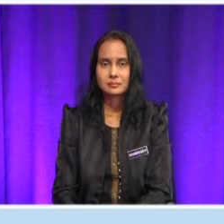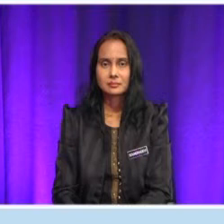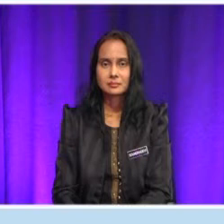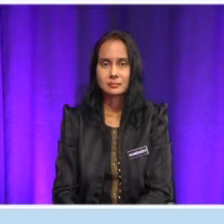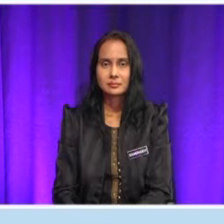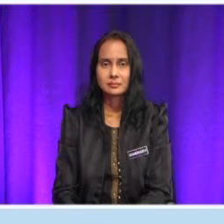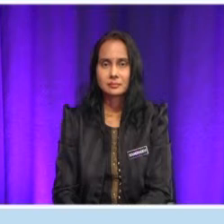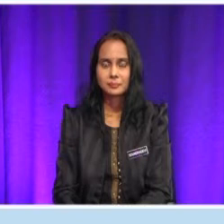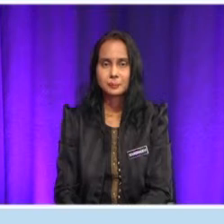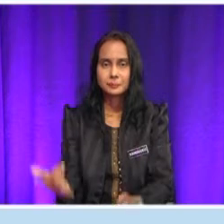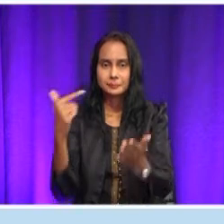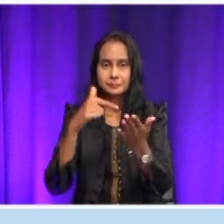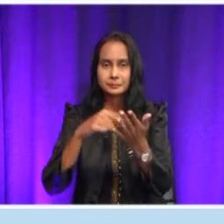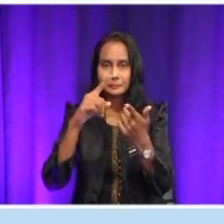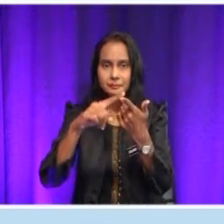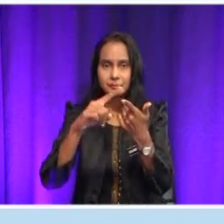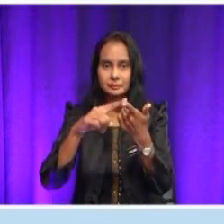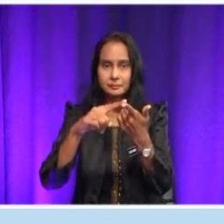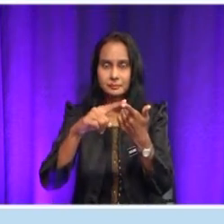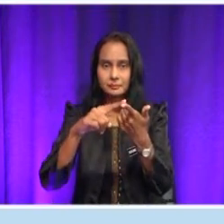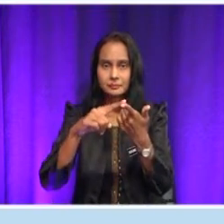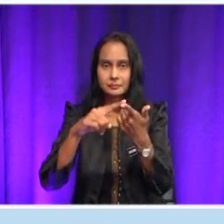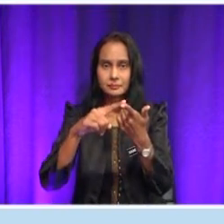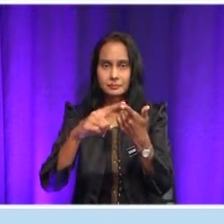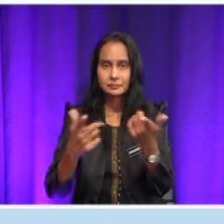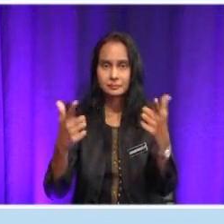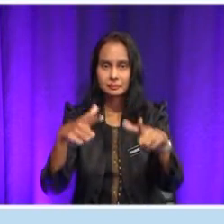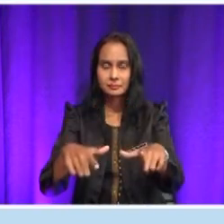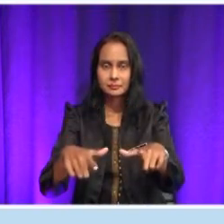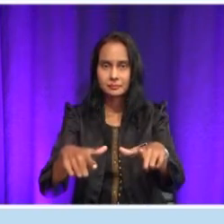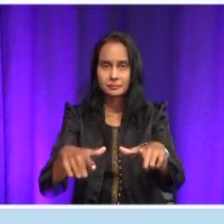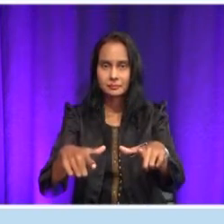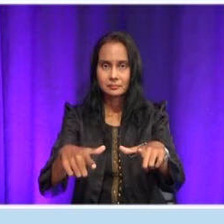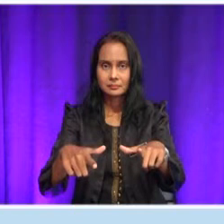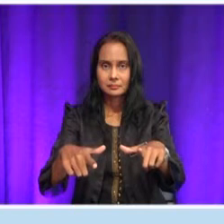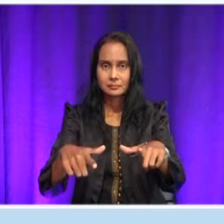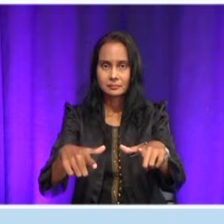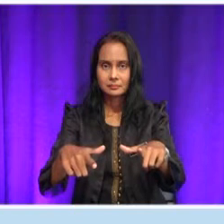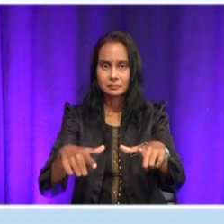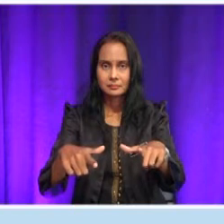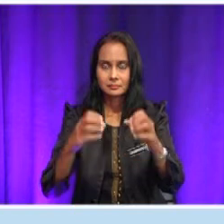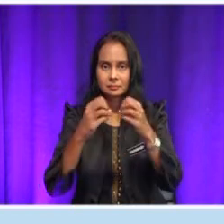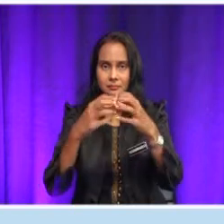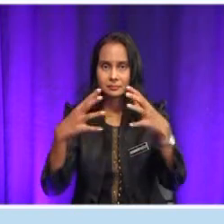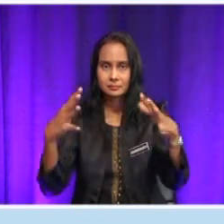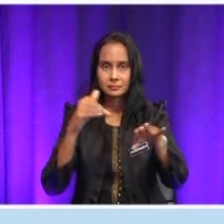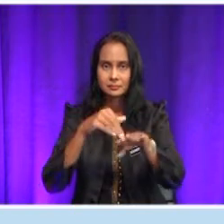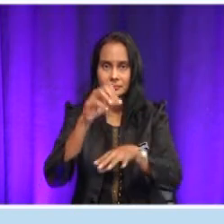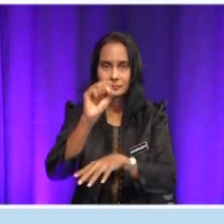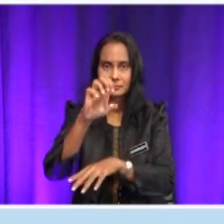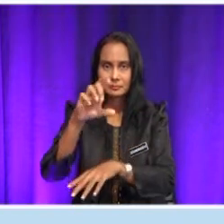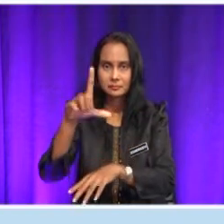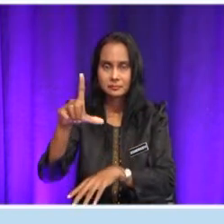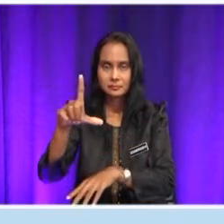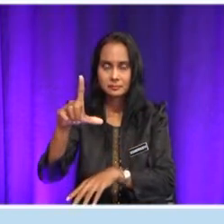dan satu lagi adalah pertumbuhan sekunder berlaku berlakunya perkembangan pada sel meristem